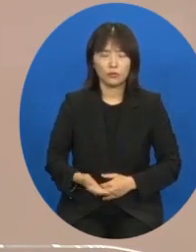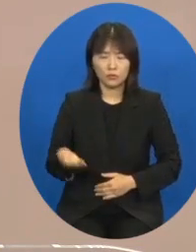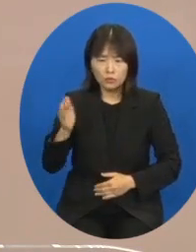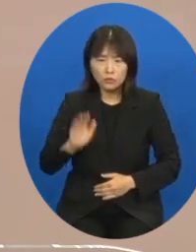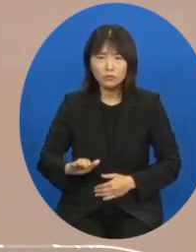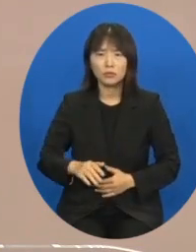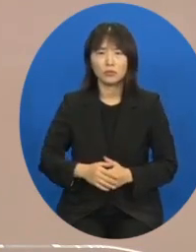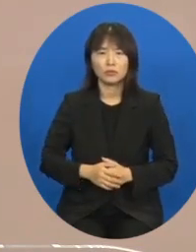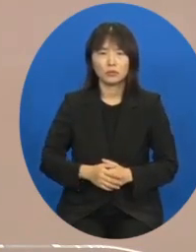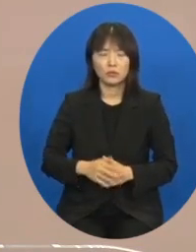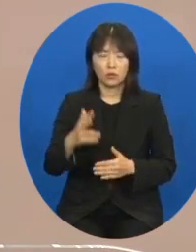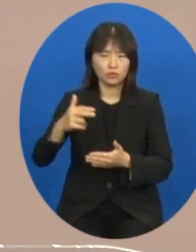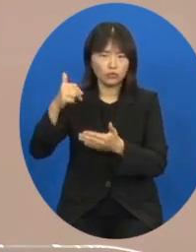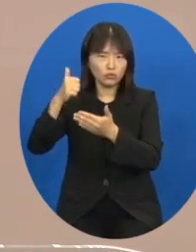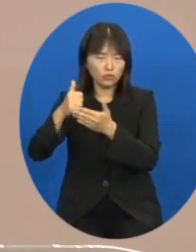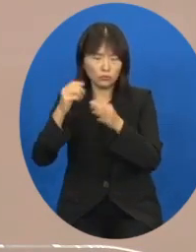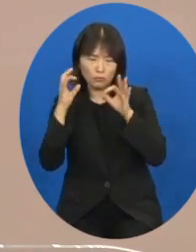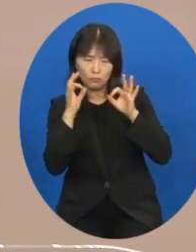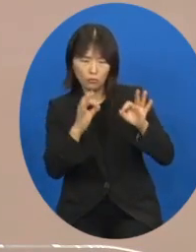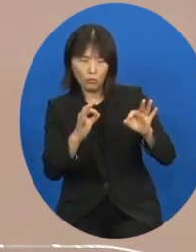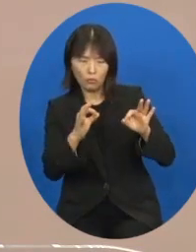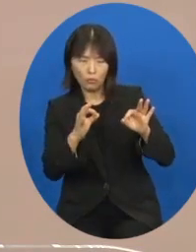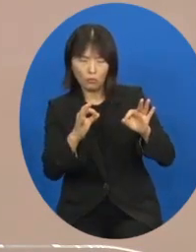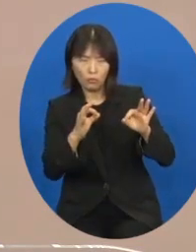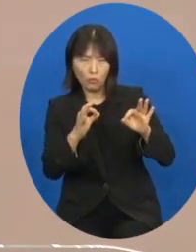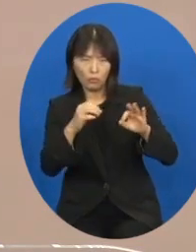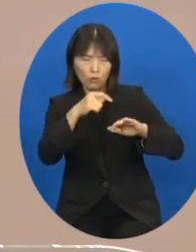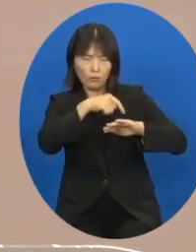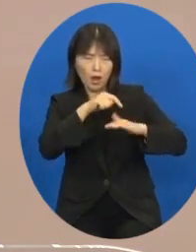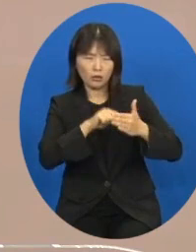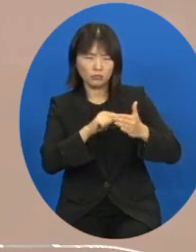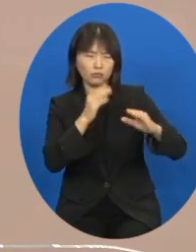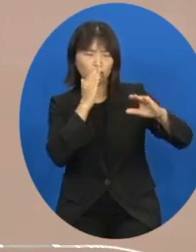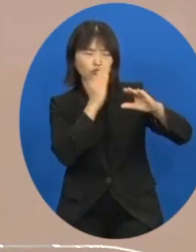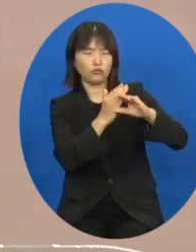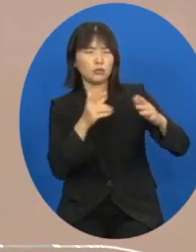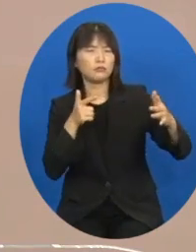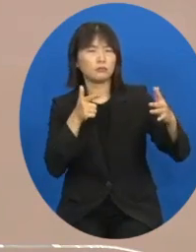그렇지만 주님이 보시는 것은 마음의 중심이에요.